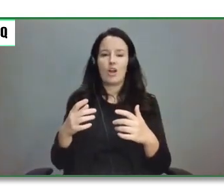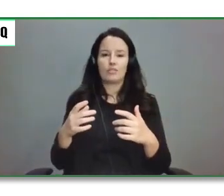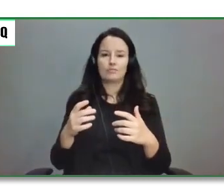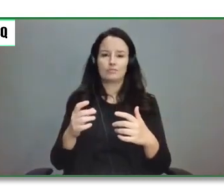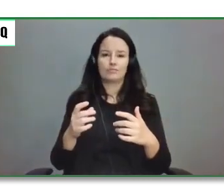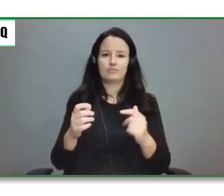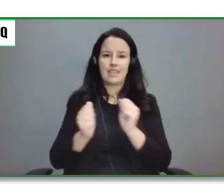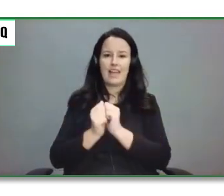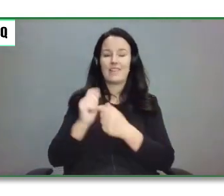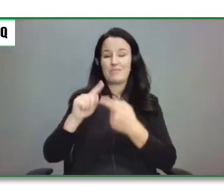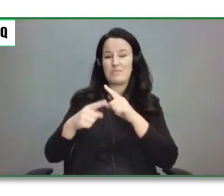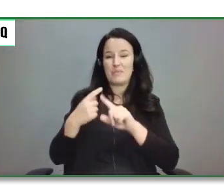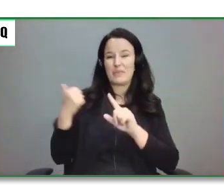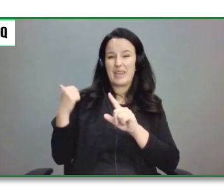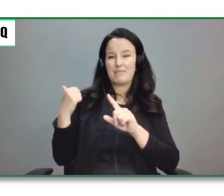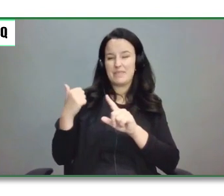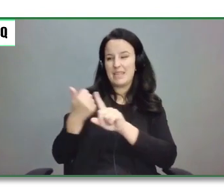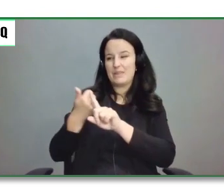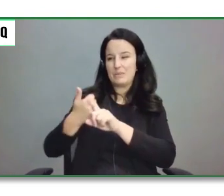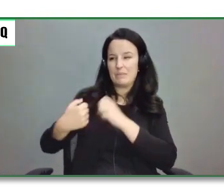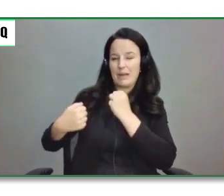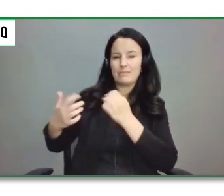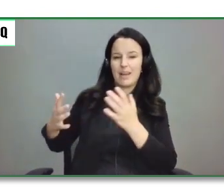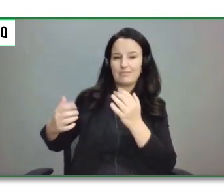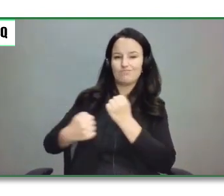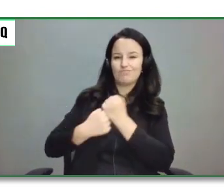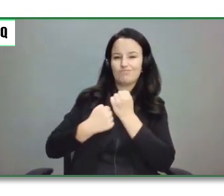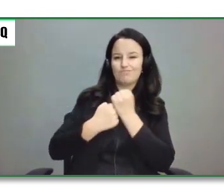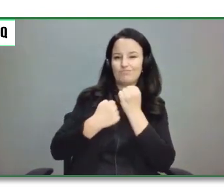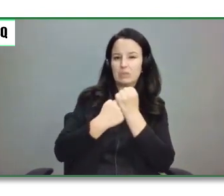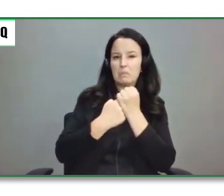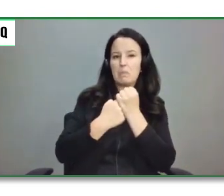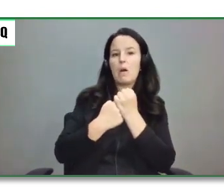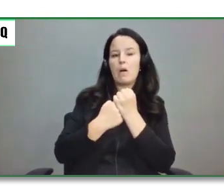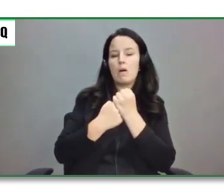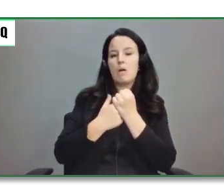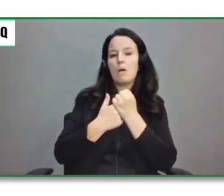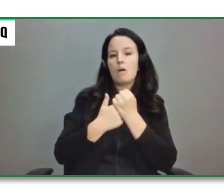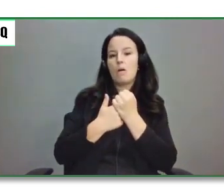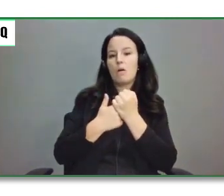Trail Rider à l'arrière, ferait